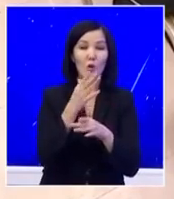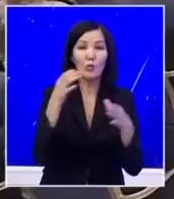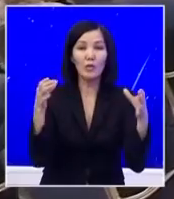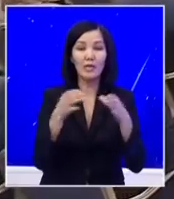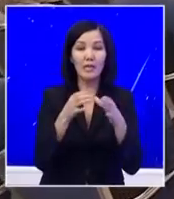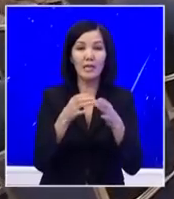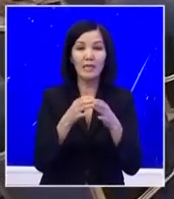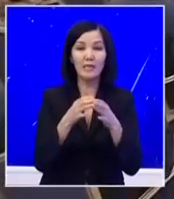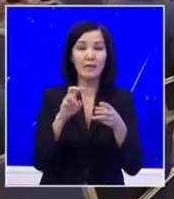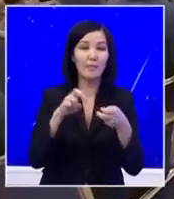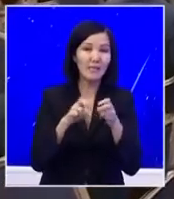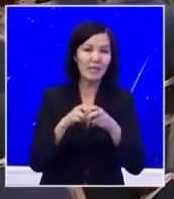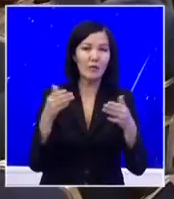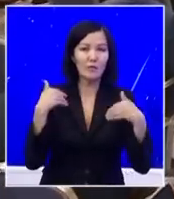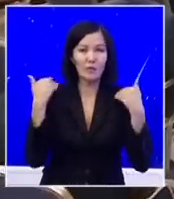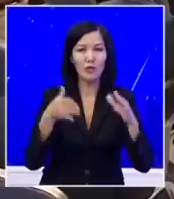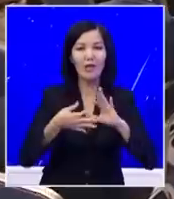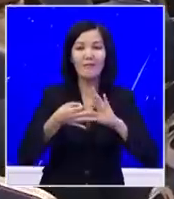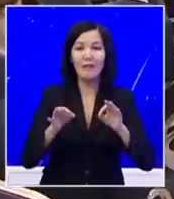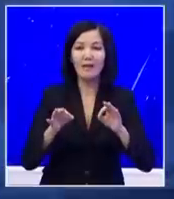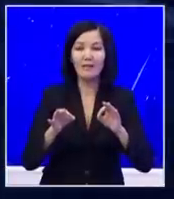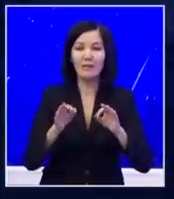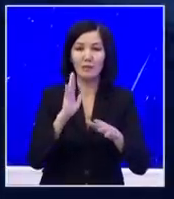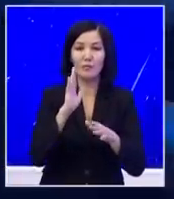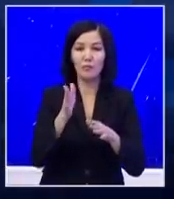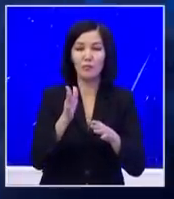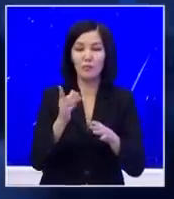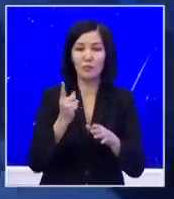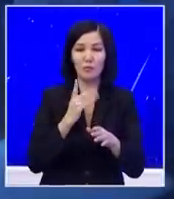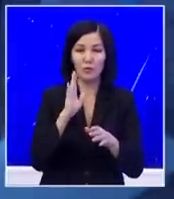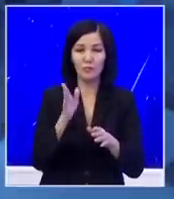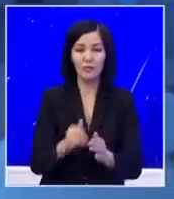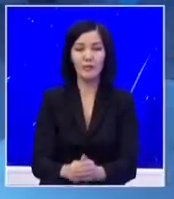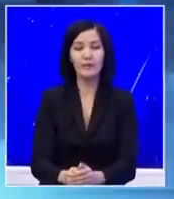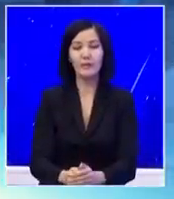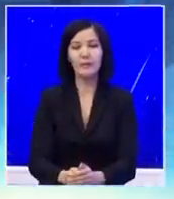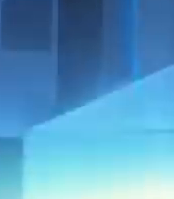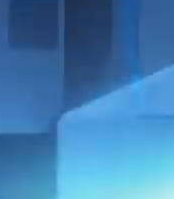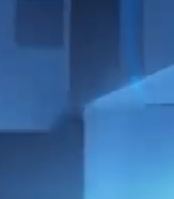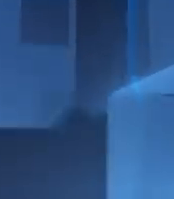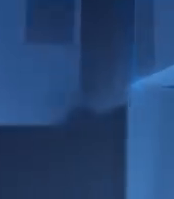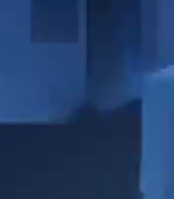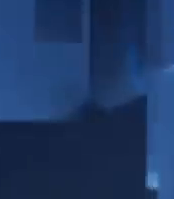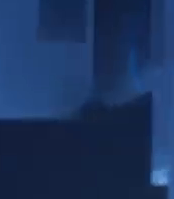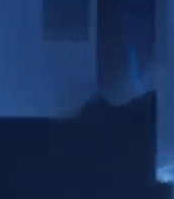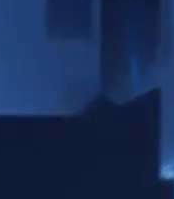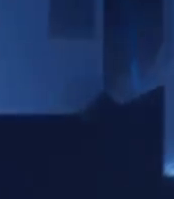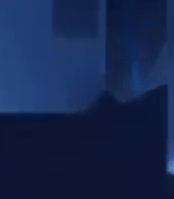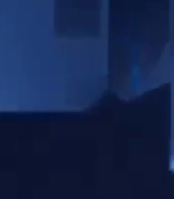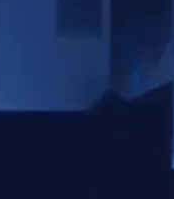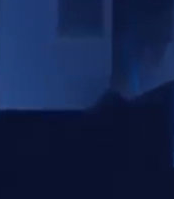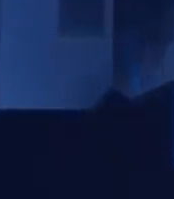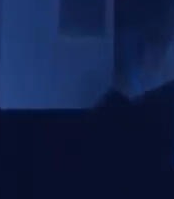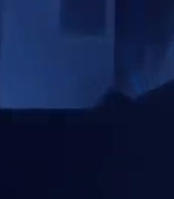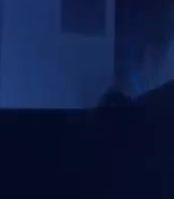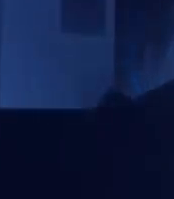осы айтылған мәселелер жөнінде нақты ұсыныстар күтіледі. Әзиза Ғазезқызы, Ринат Өтеев, Президент телерадио кешенінің көмегімен, Нұр